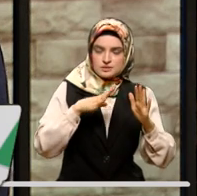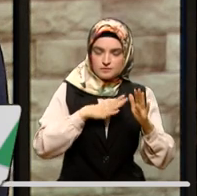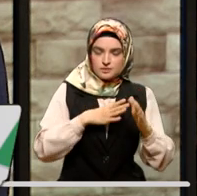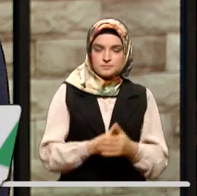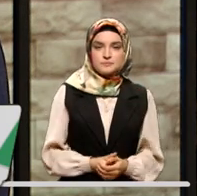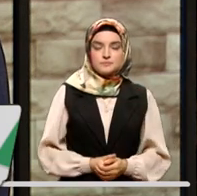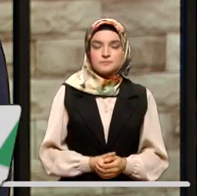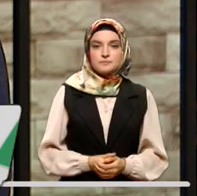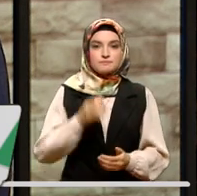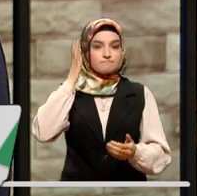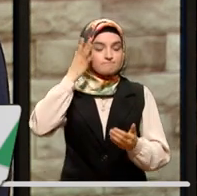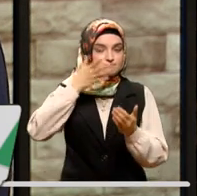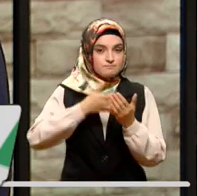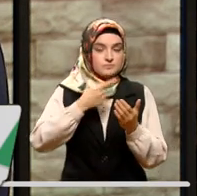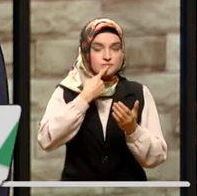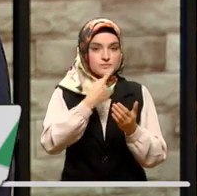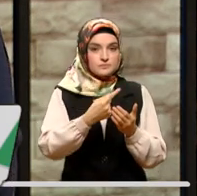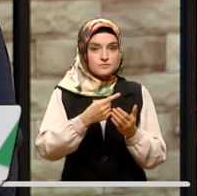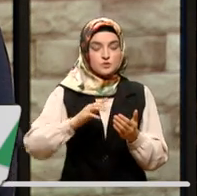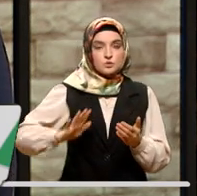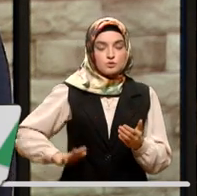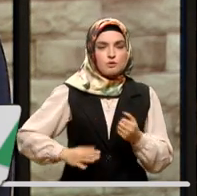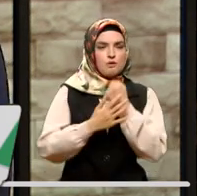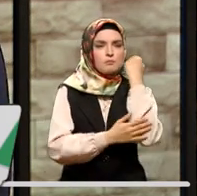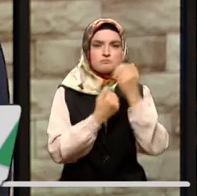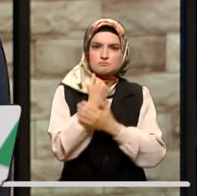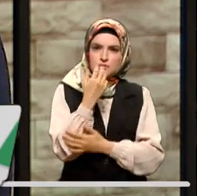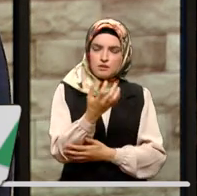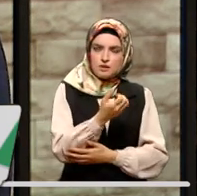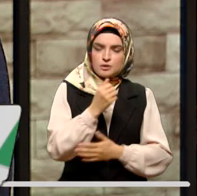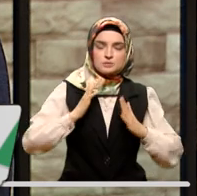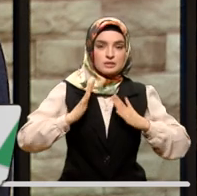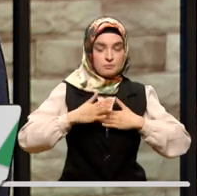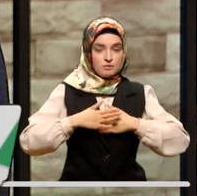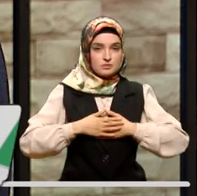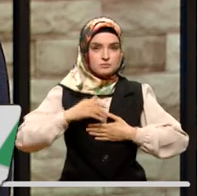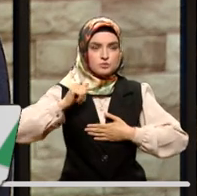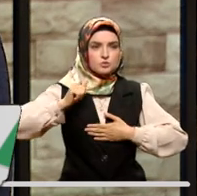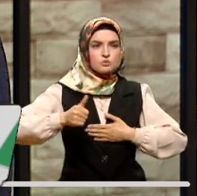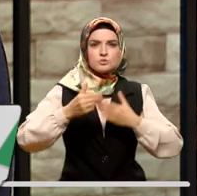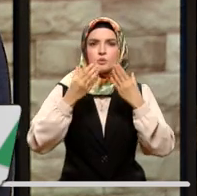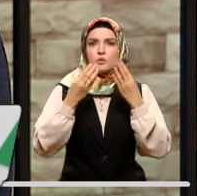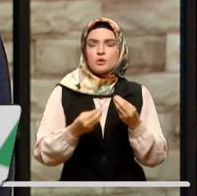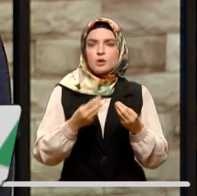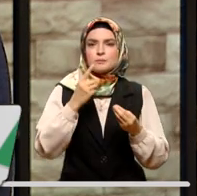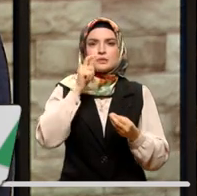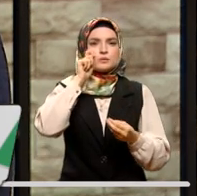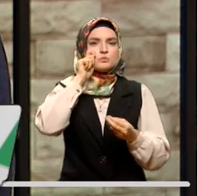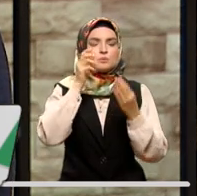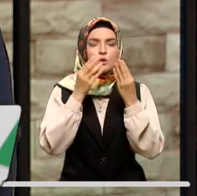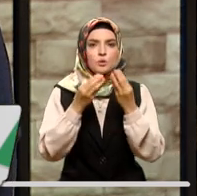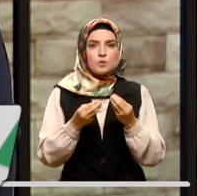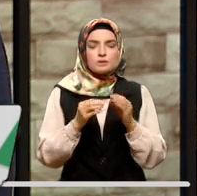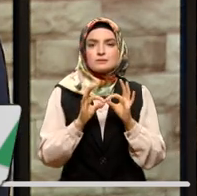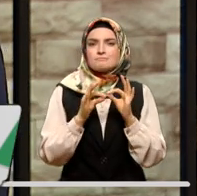var. İbadet dediklerimizde de çocuğa abdest almayı, namaz kılmayı, yani günlük bir mümin olarak, Müslüman